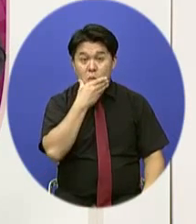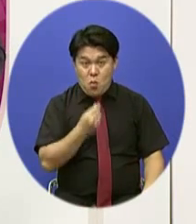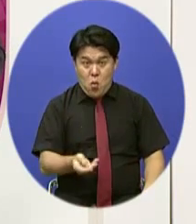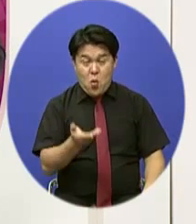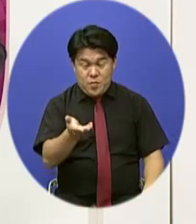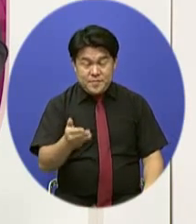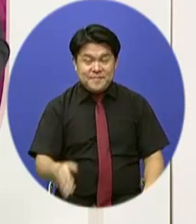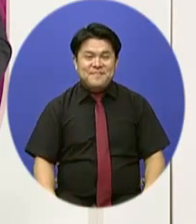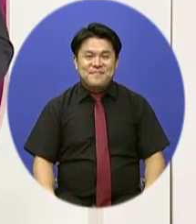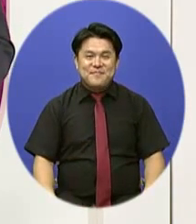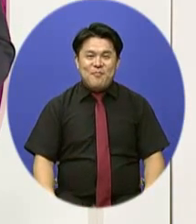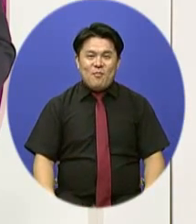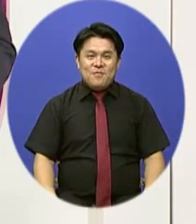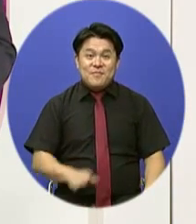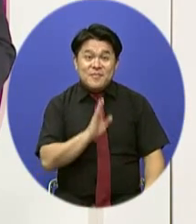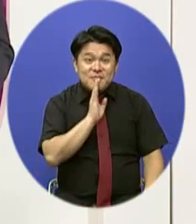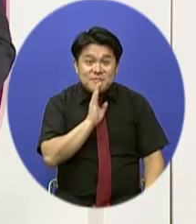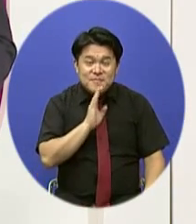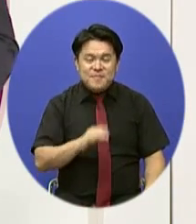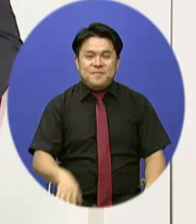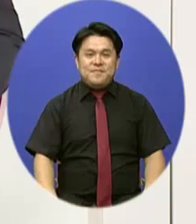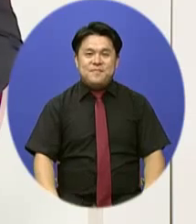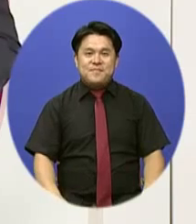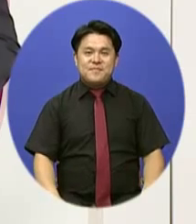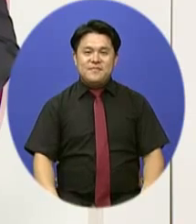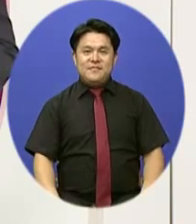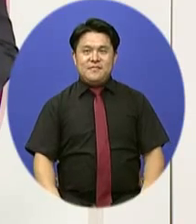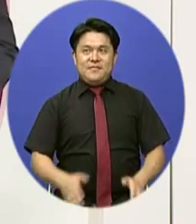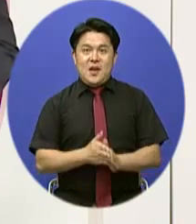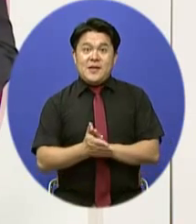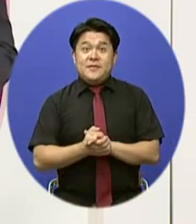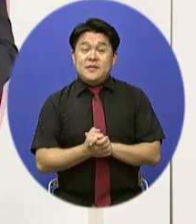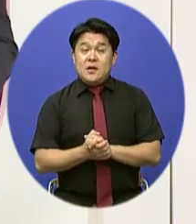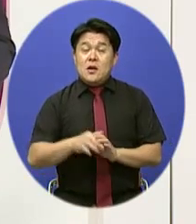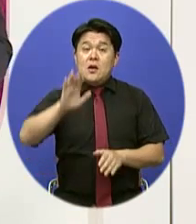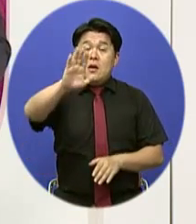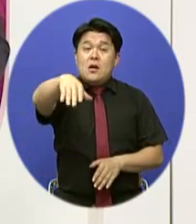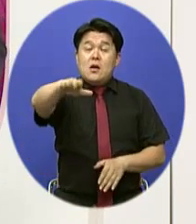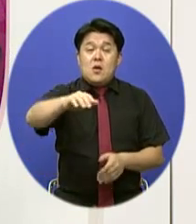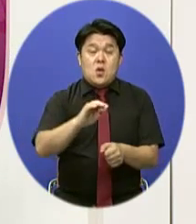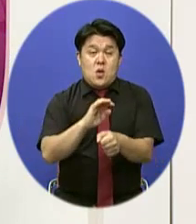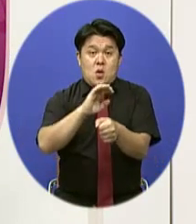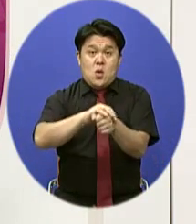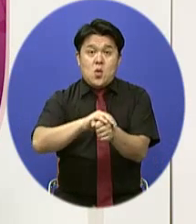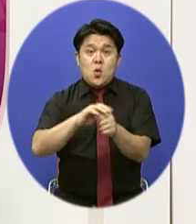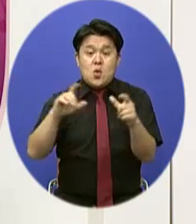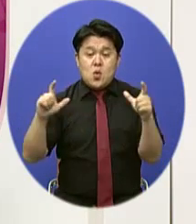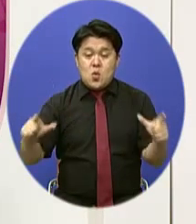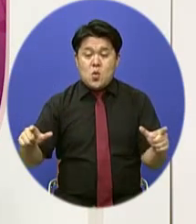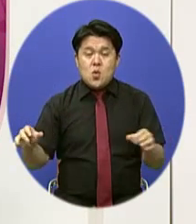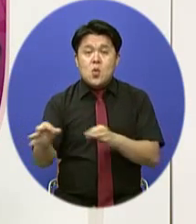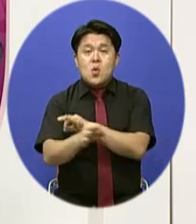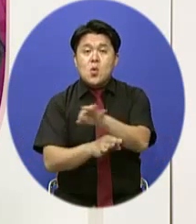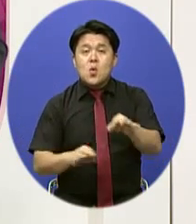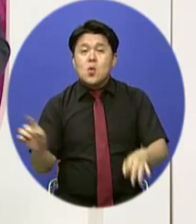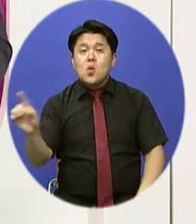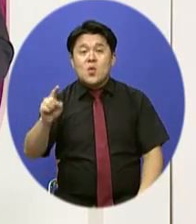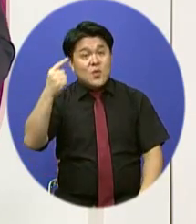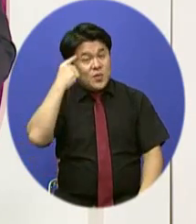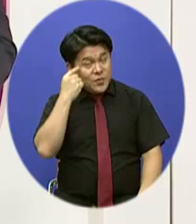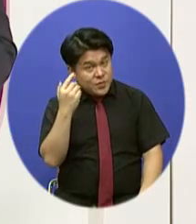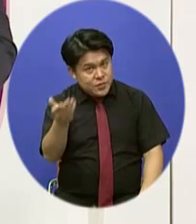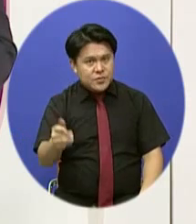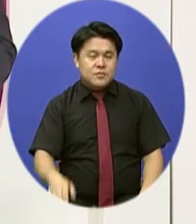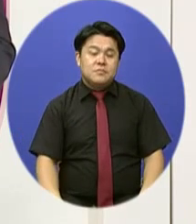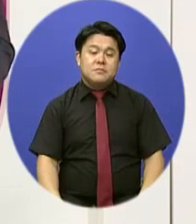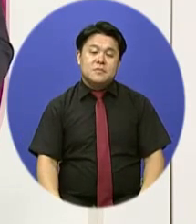복입니다. 그러잖아요. 자, 지금 요즘 그 경주 그 경기는 어떠신지요?